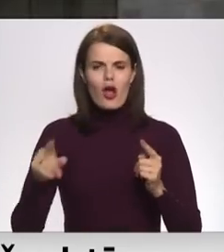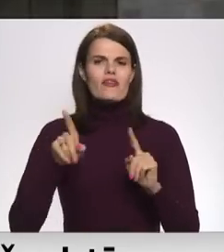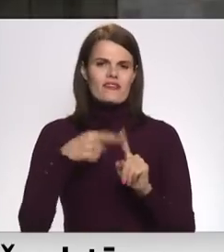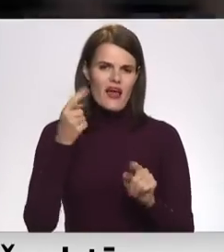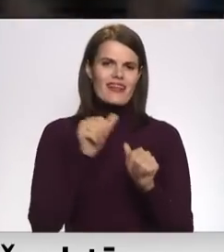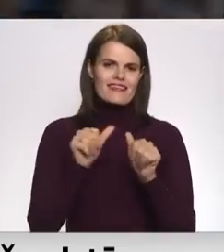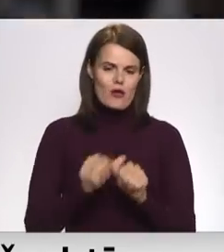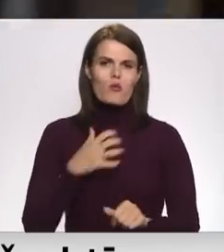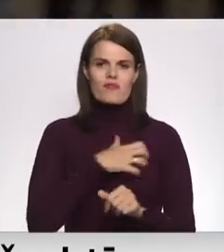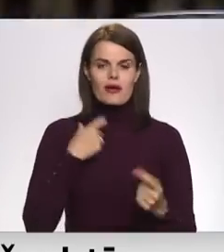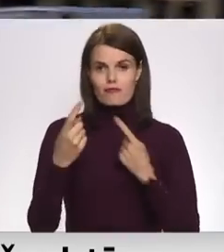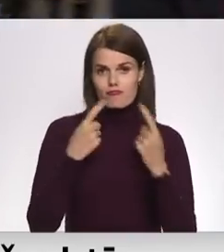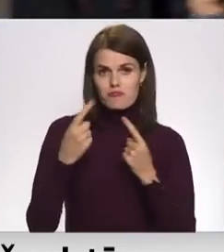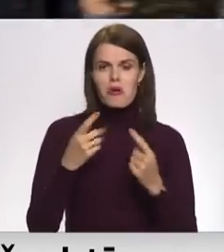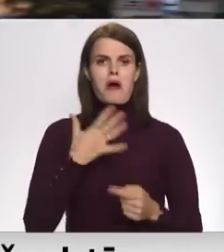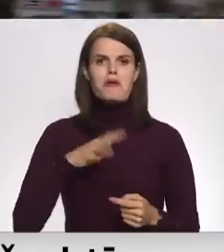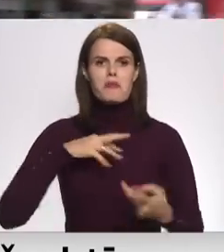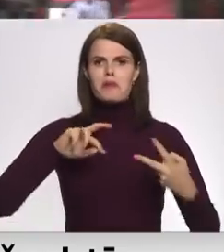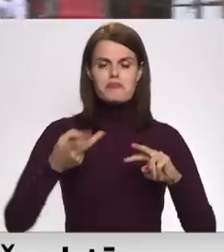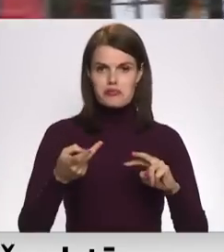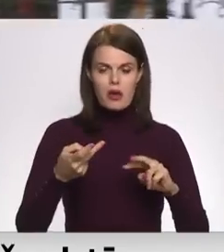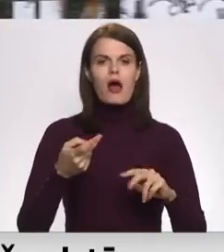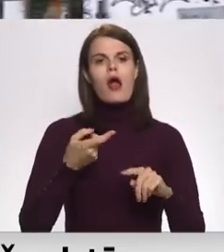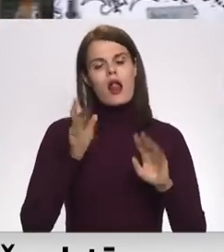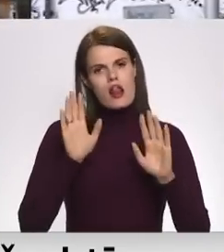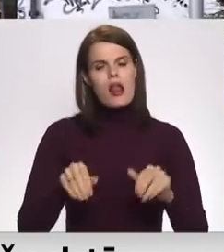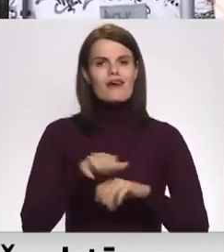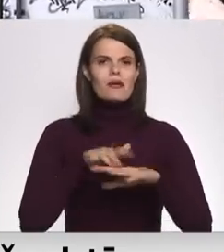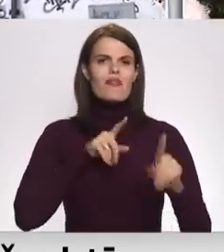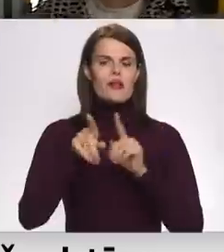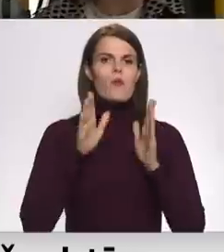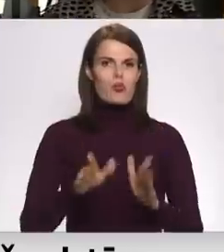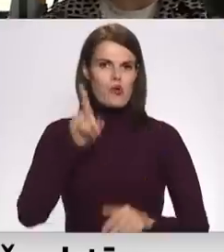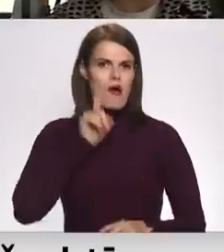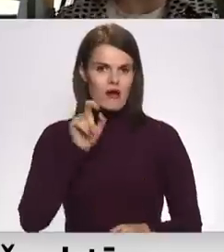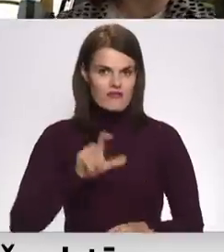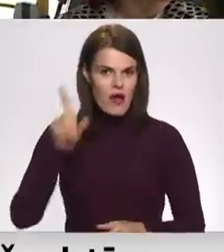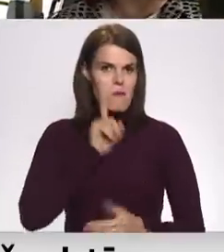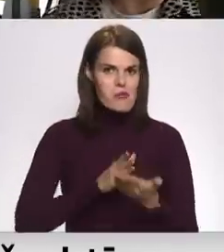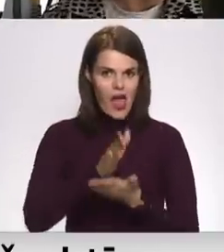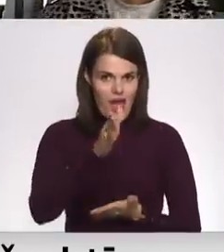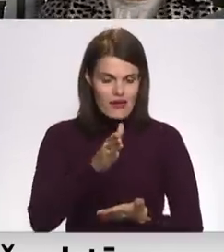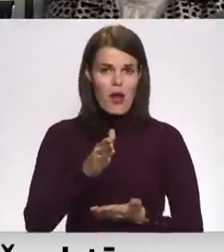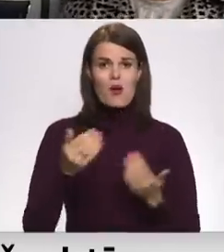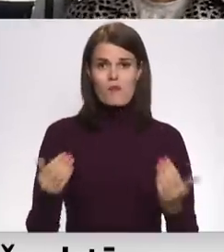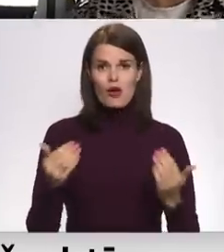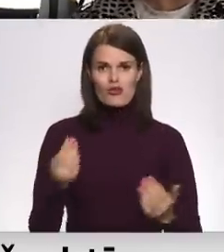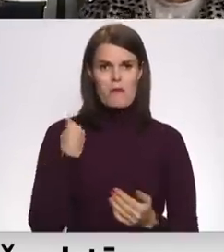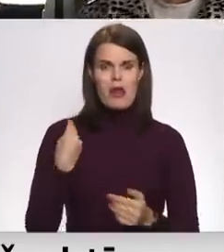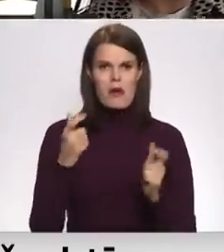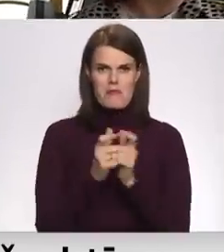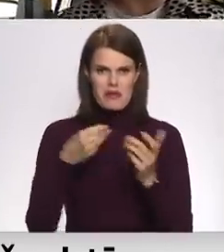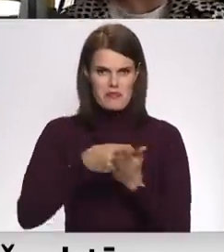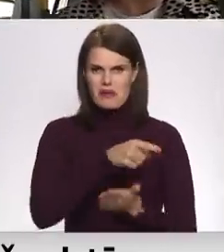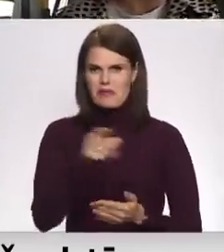konceptuāli vienojamies. Iemesls izmaiņām esot veicināt sabiedriskā transporta pieejamību. Rīgas domē vērtē, ka pašreizējās mēnešu biļetes pērk vien